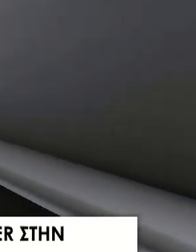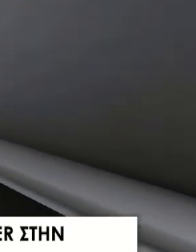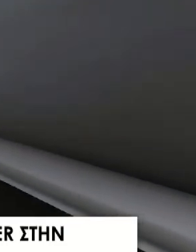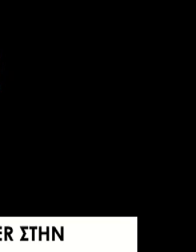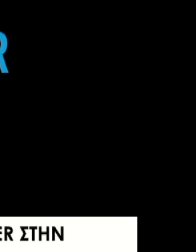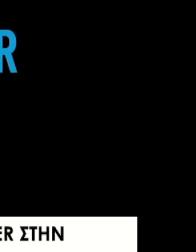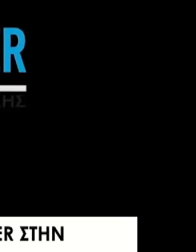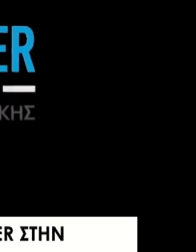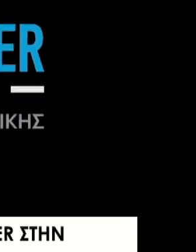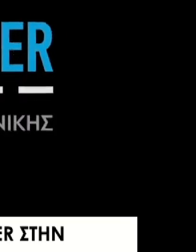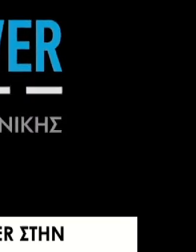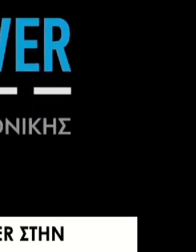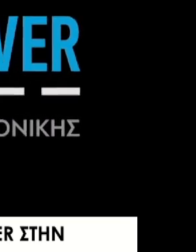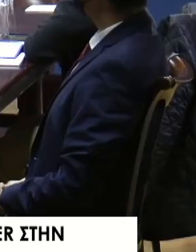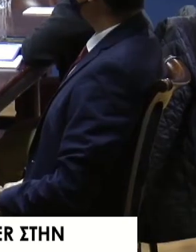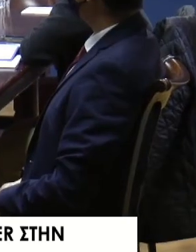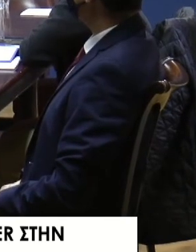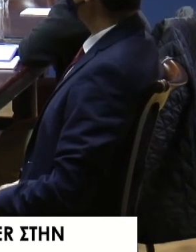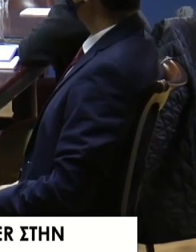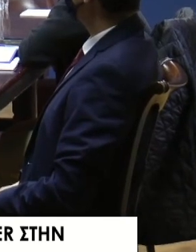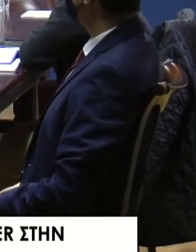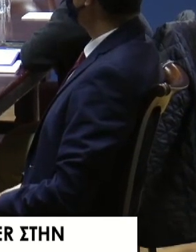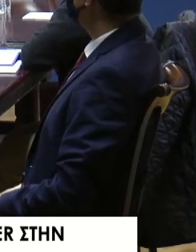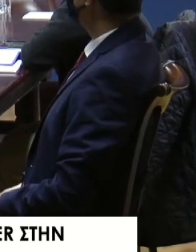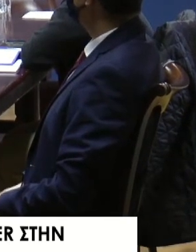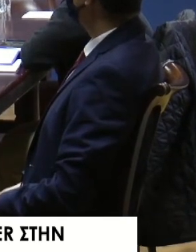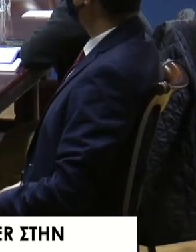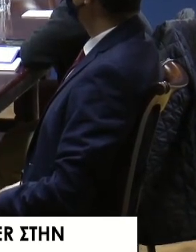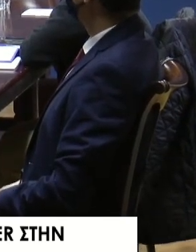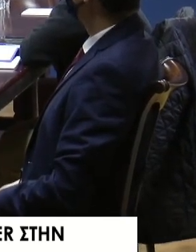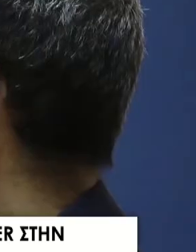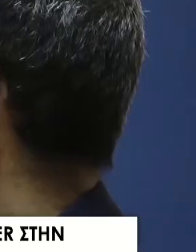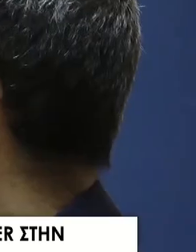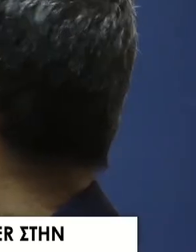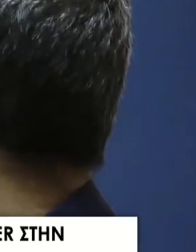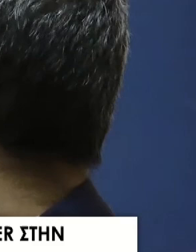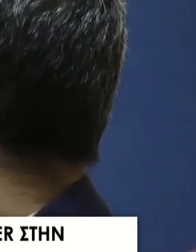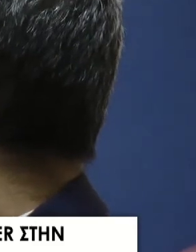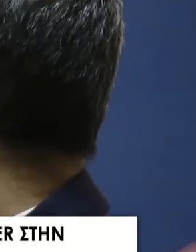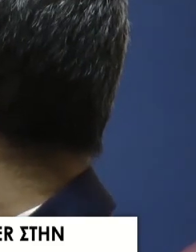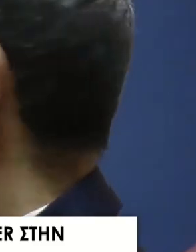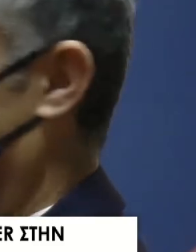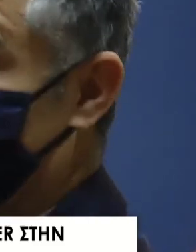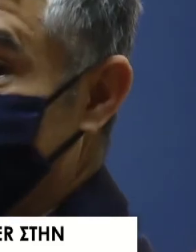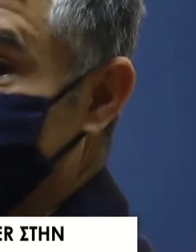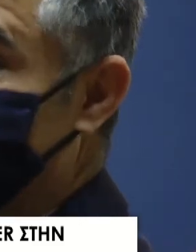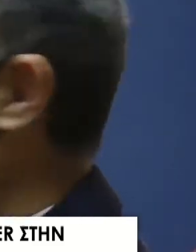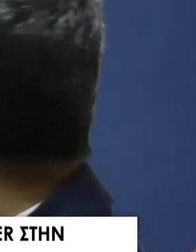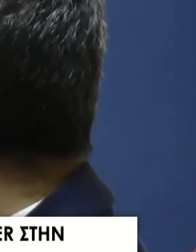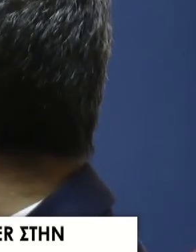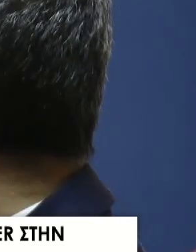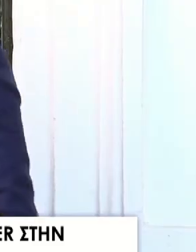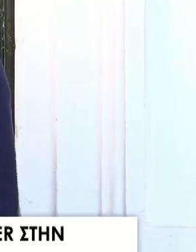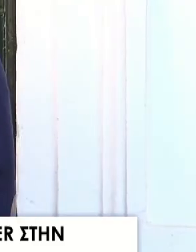εμφανίστηκε ο Περιφερειάρχης Απόστολος Τζιτζικώστας μετά τη συνάντηση που είχε με τον Υπουργό Υποδομών και Μεταφορών Κώστα Καραμαλή στο κτίριο διοίκησης